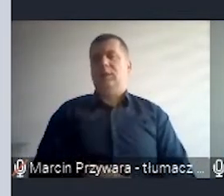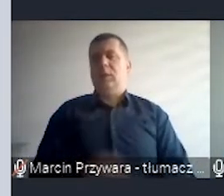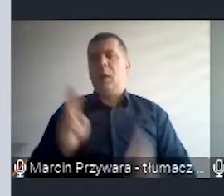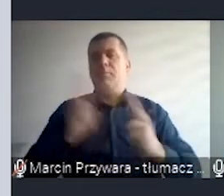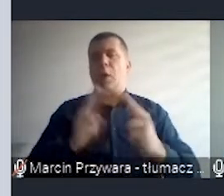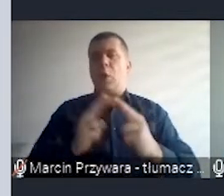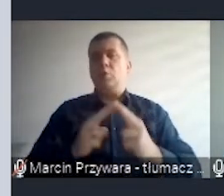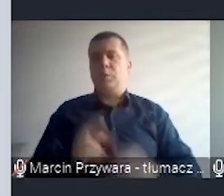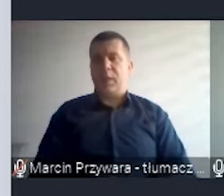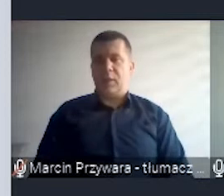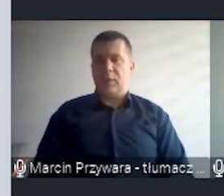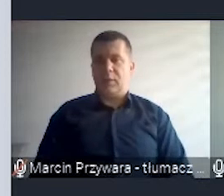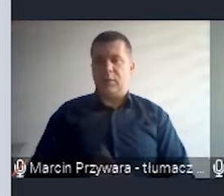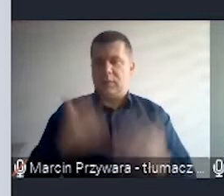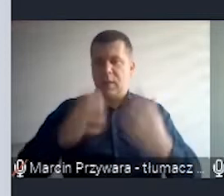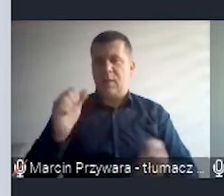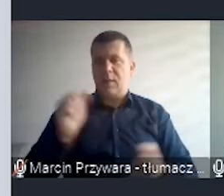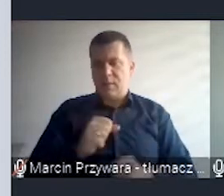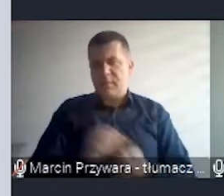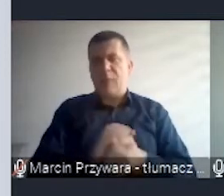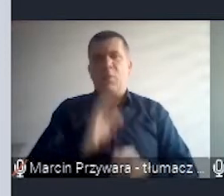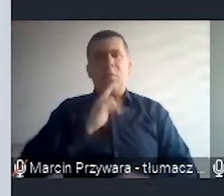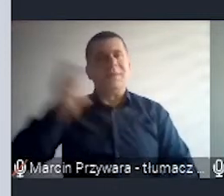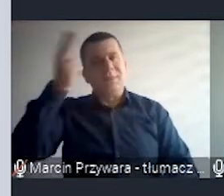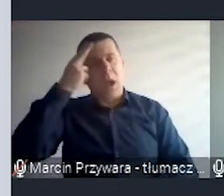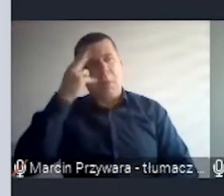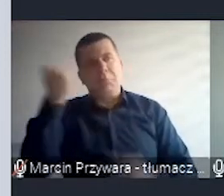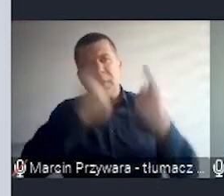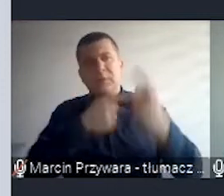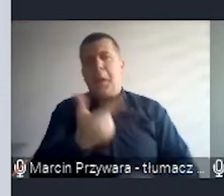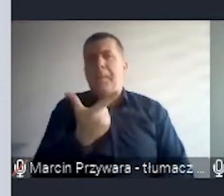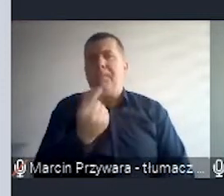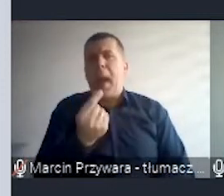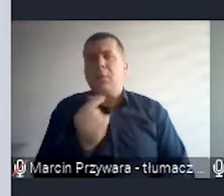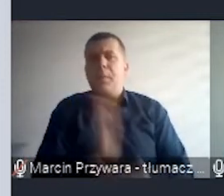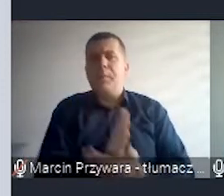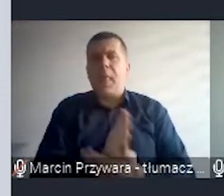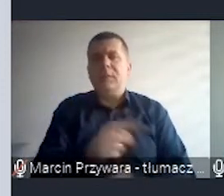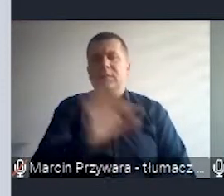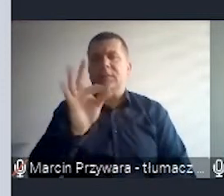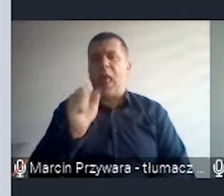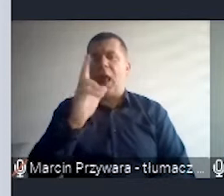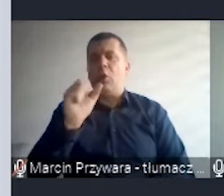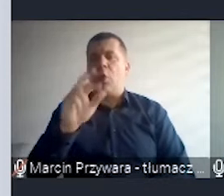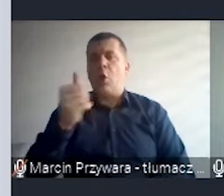porozumienie. Więc chcę walczyć bardzo z takim stereotypowym podejściem, że partnerstwo międzysektorowe, tak